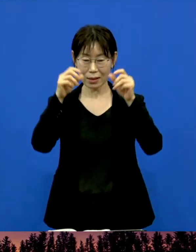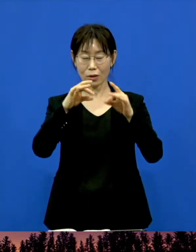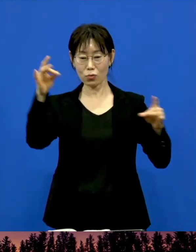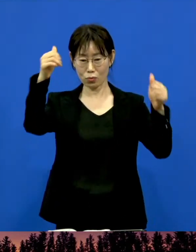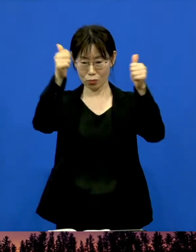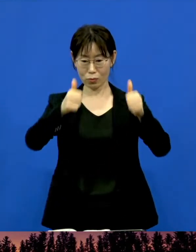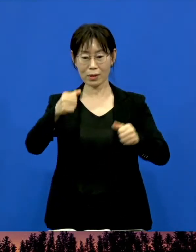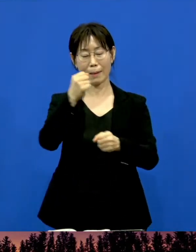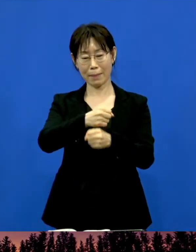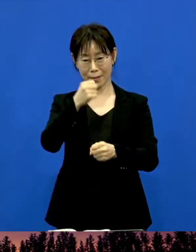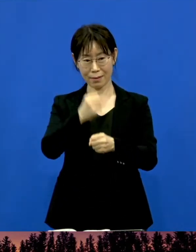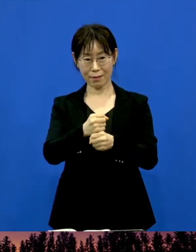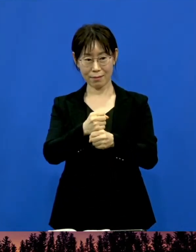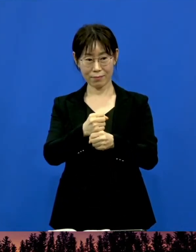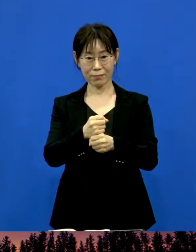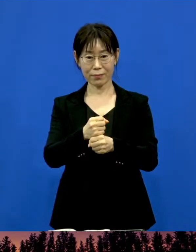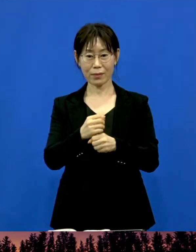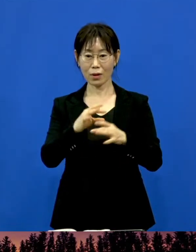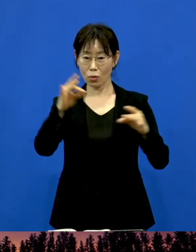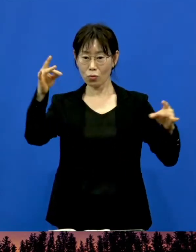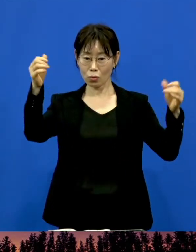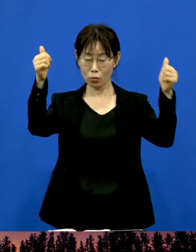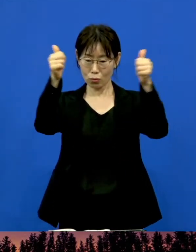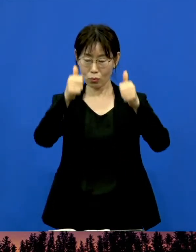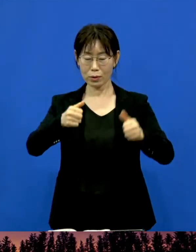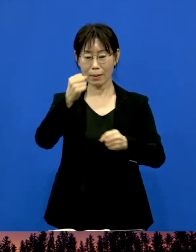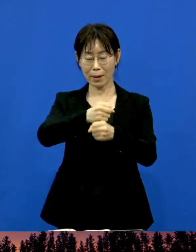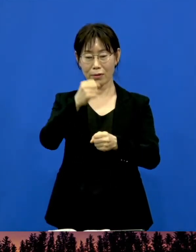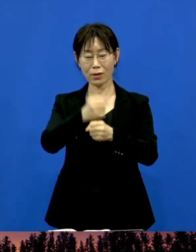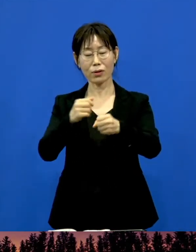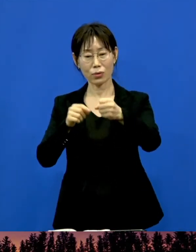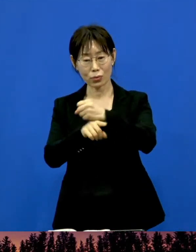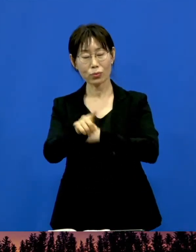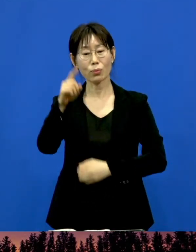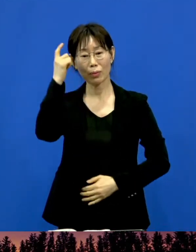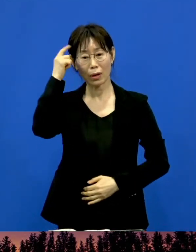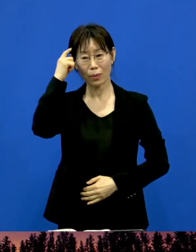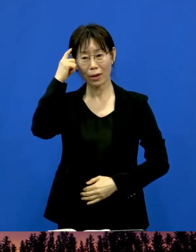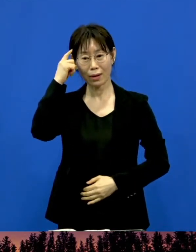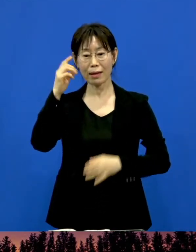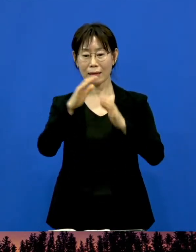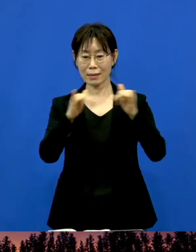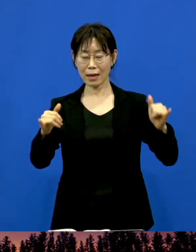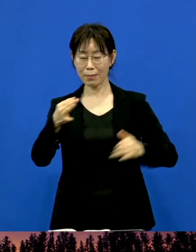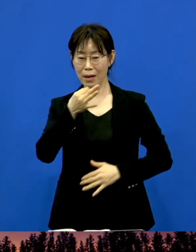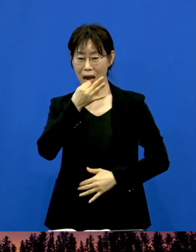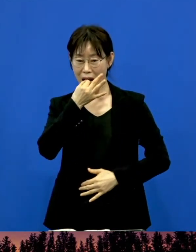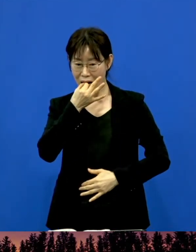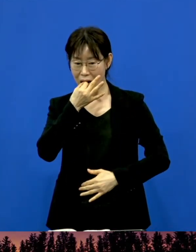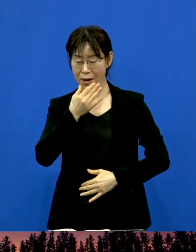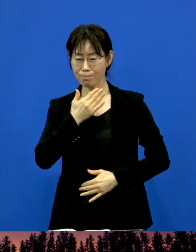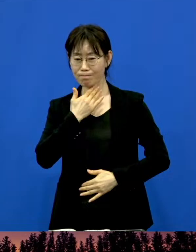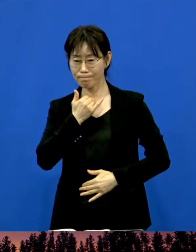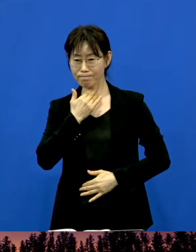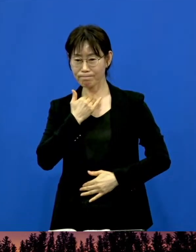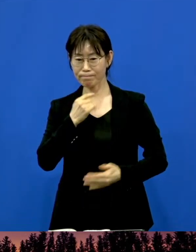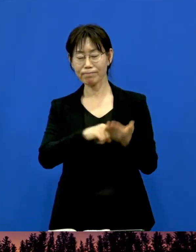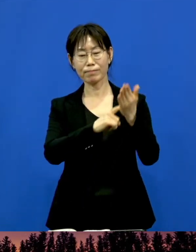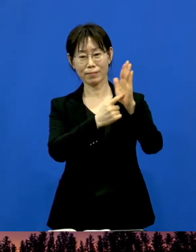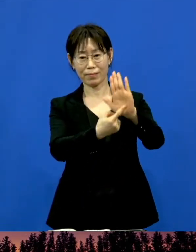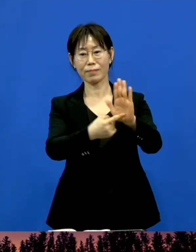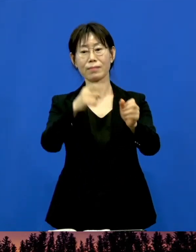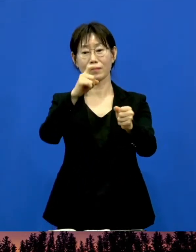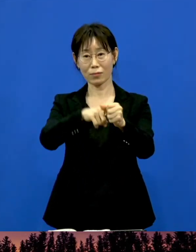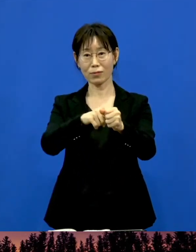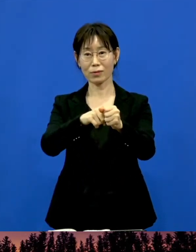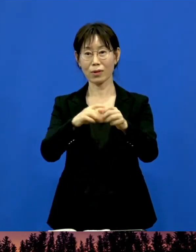자, 왜 인간은 우상을 만들까? 우상을 만드는 이유는 내면의 욕망을 외부로 표출한 거예요. 사실 그